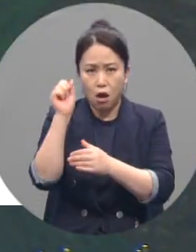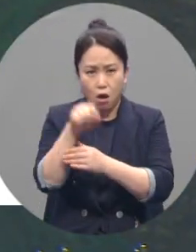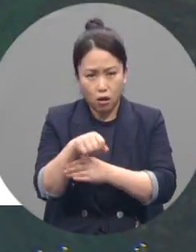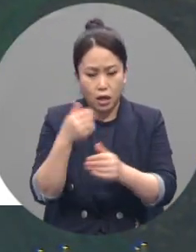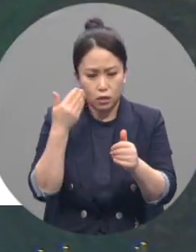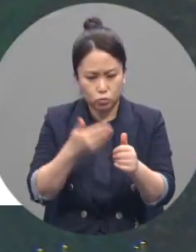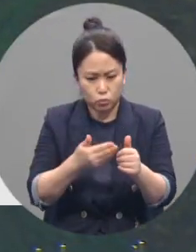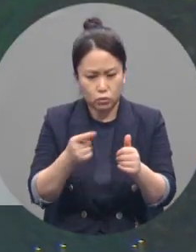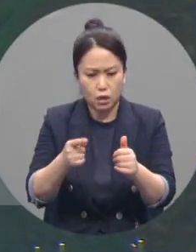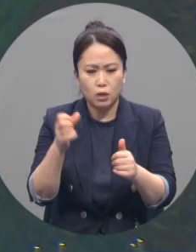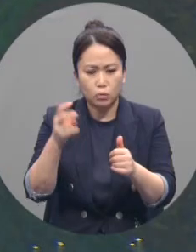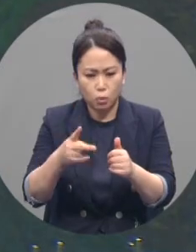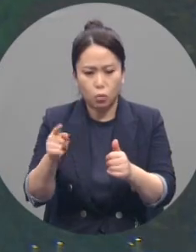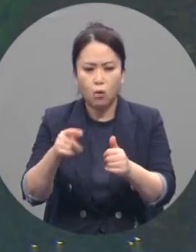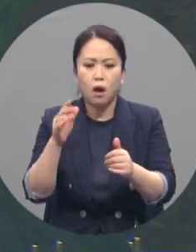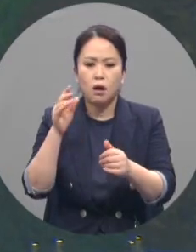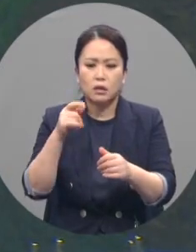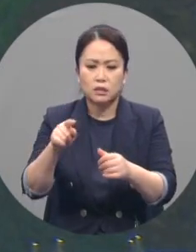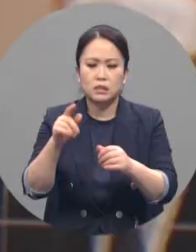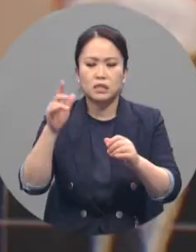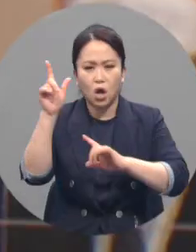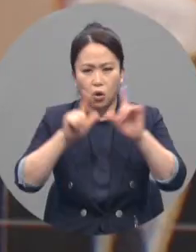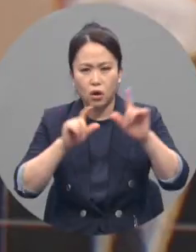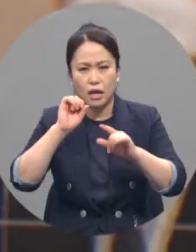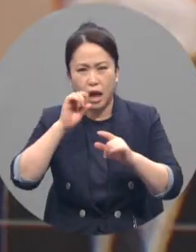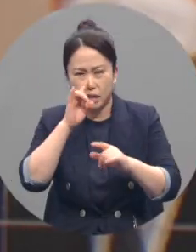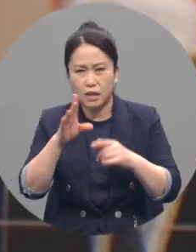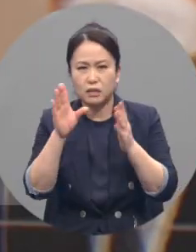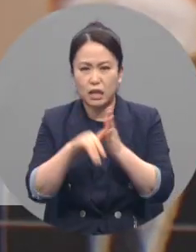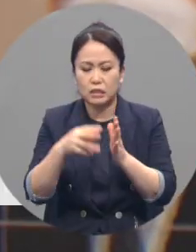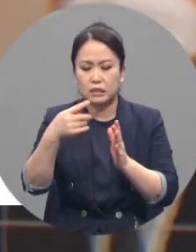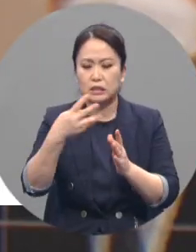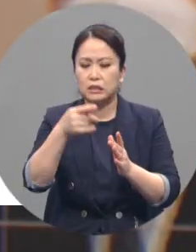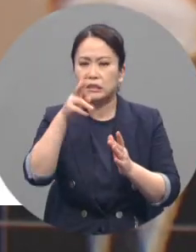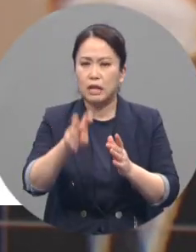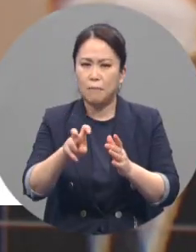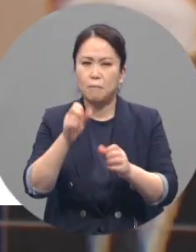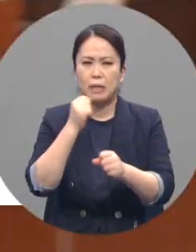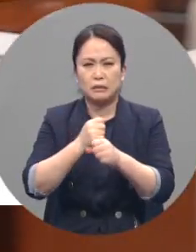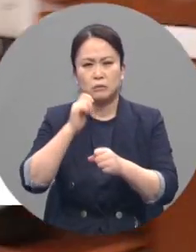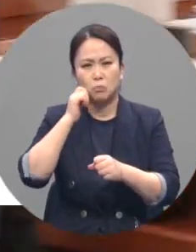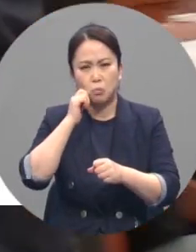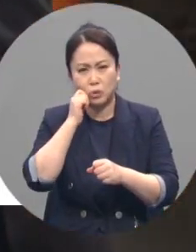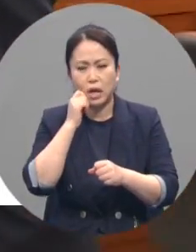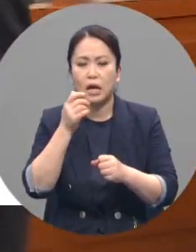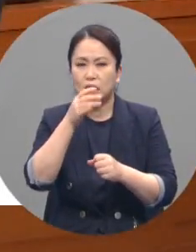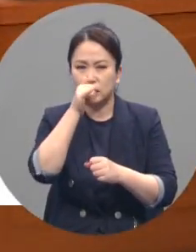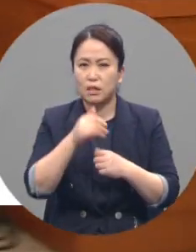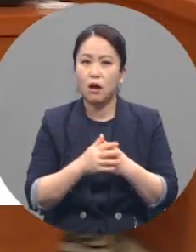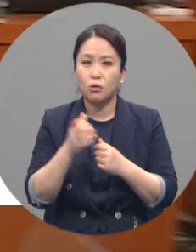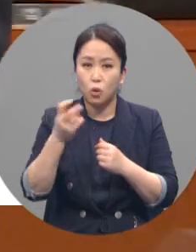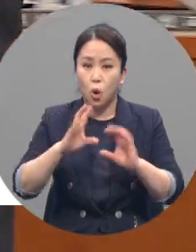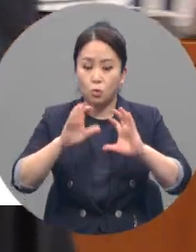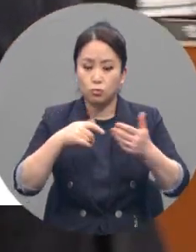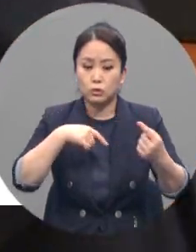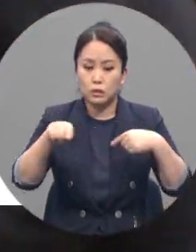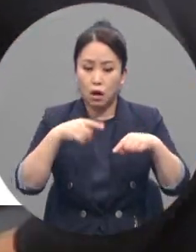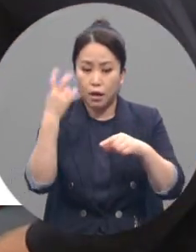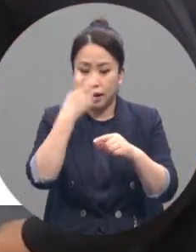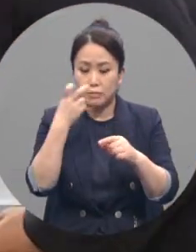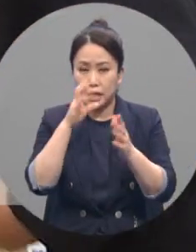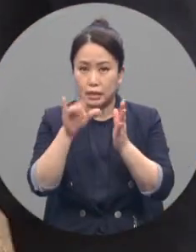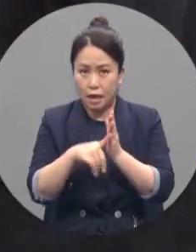자체가 백지화될 수도 있는 상황입니다. 오페라하우스 건립비도 해수부의 지원이 필요하다는 지적이 국정감사에서